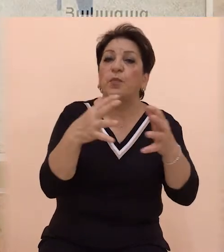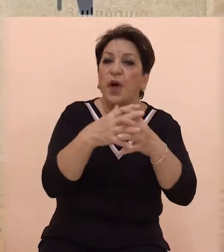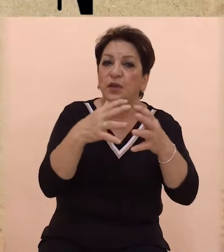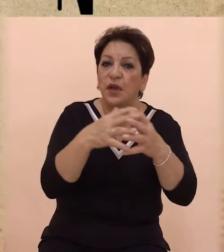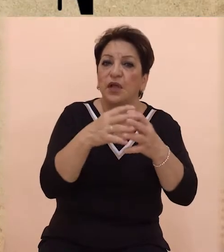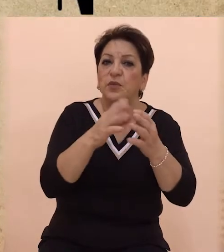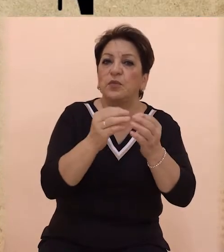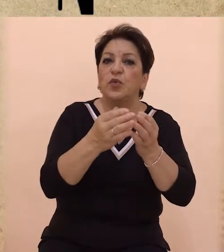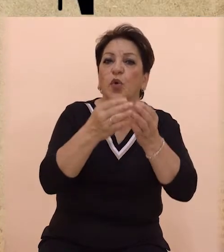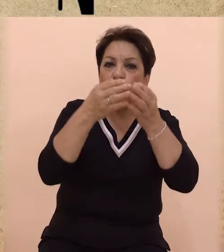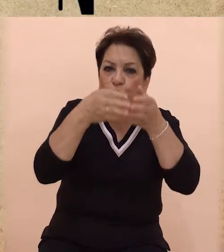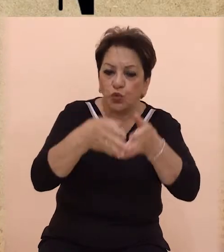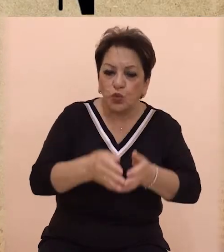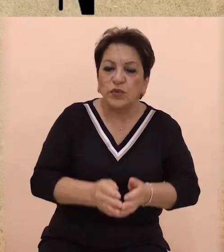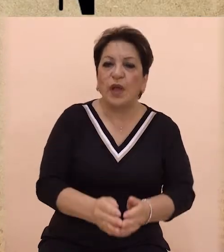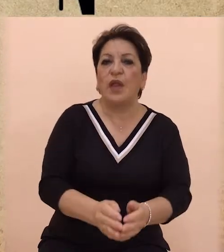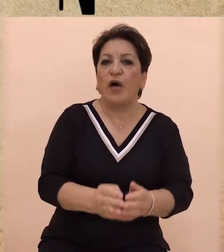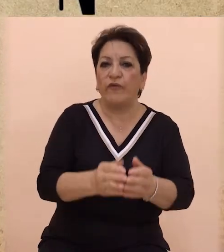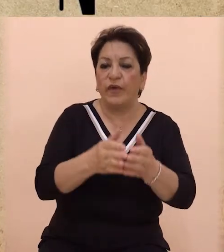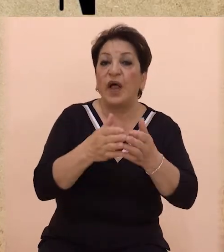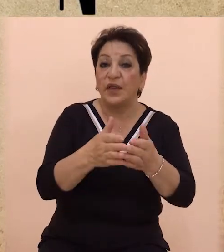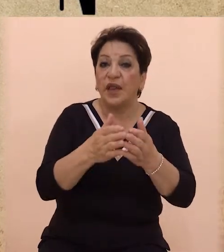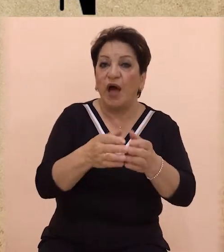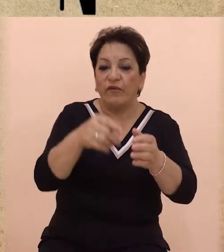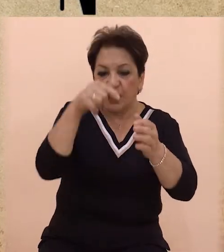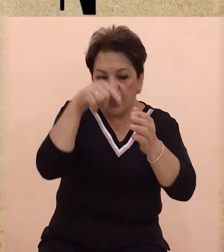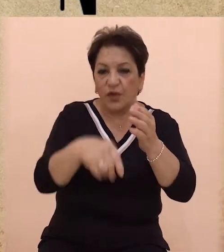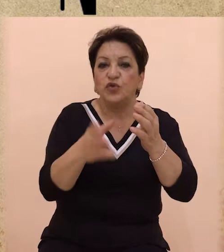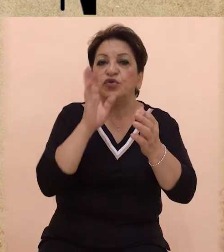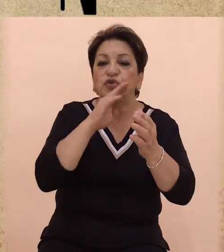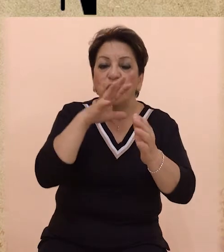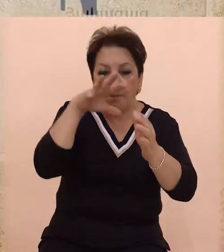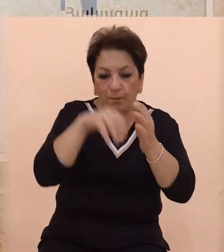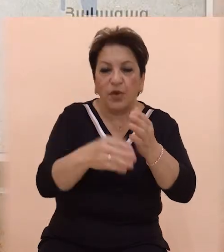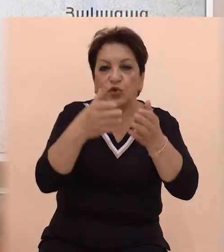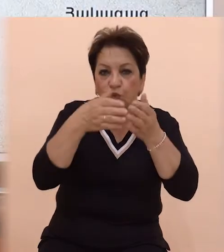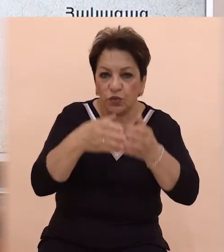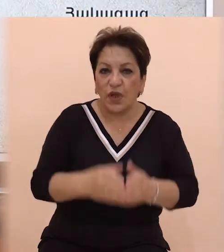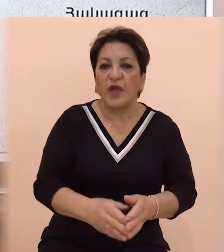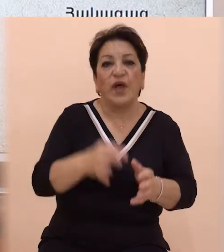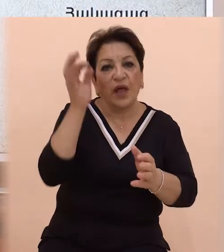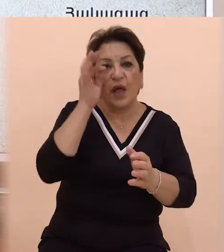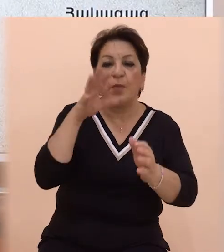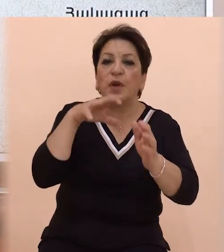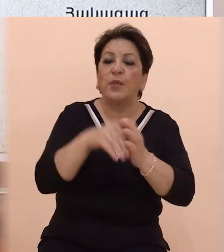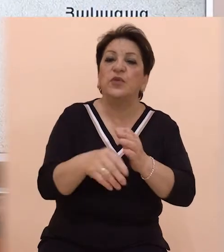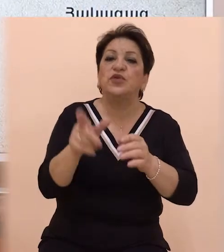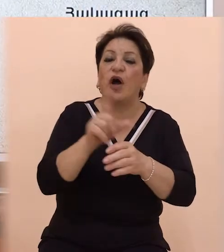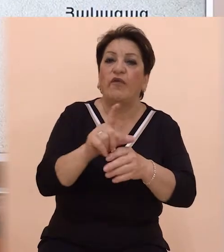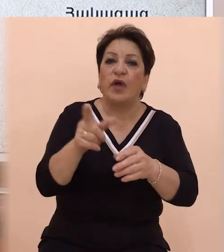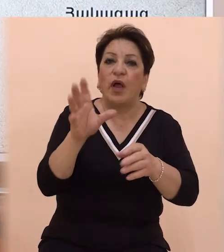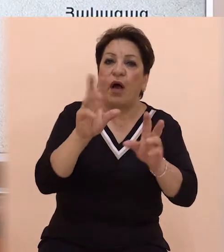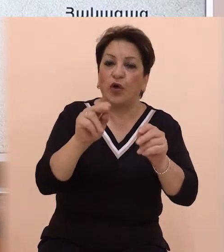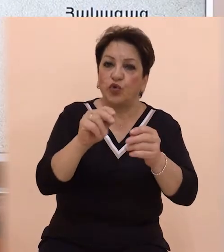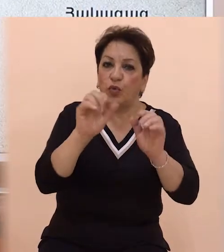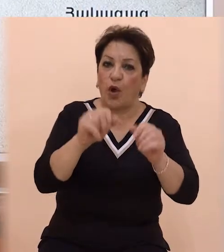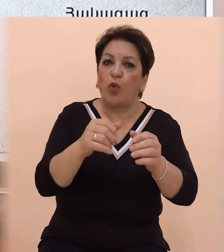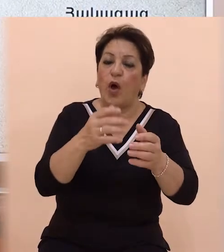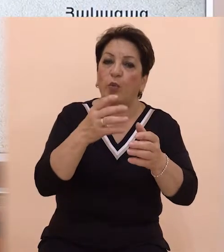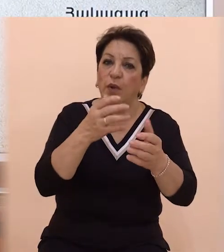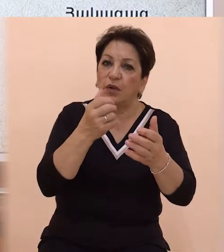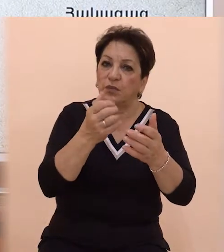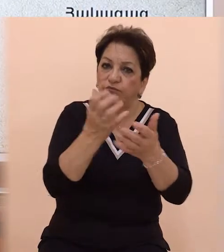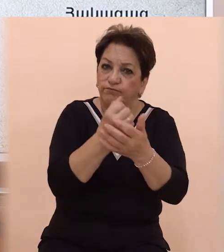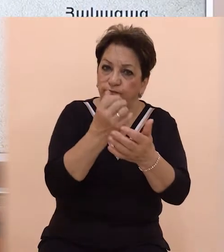սուզանավերն էին։ Սուզանավերը գերմանյային թույլ էին տալիս ավելի հաջո հարցակումներ կատարել դշնամիների վրա, կարելի է